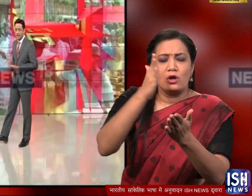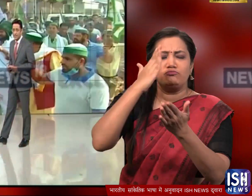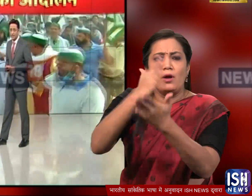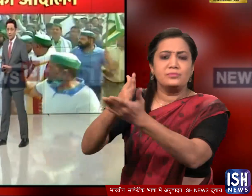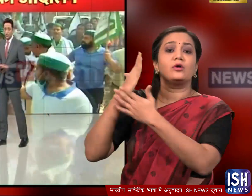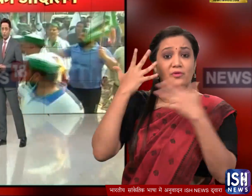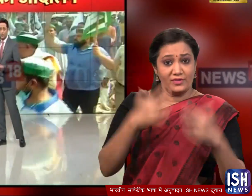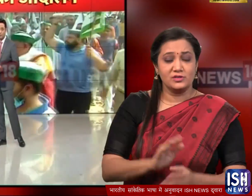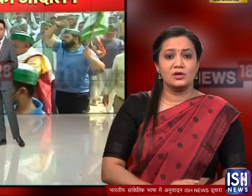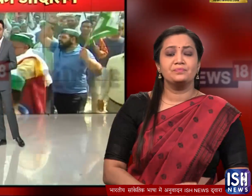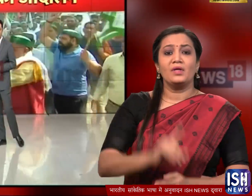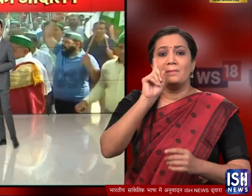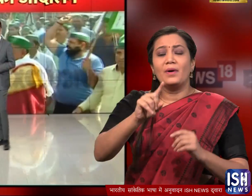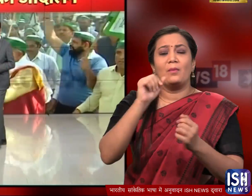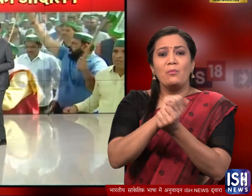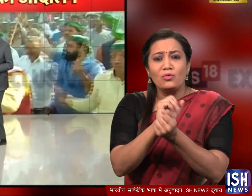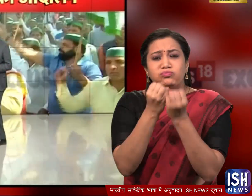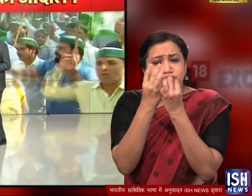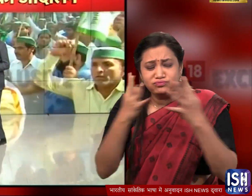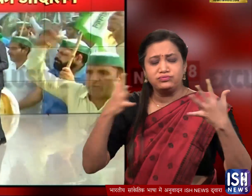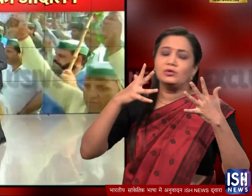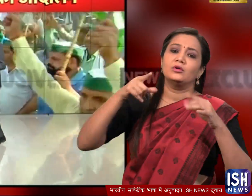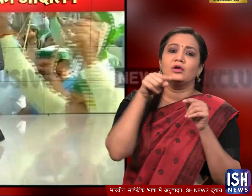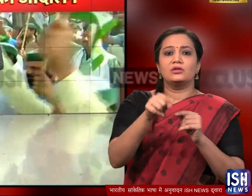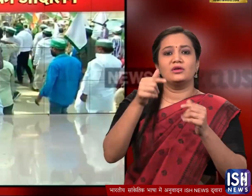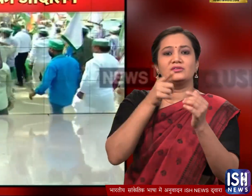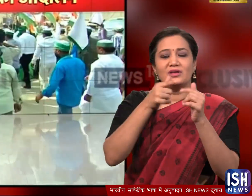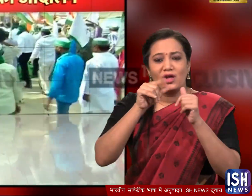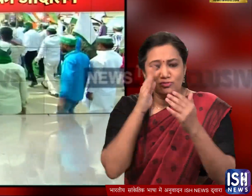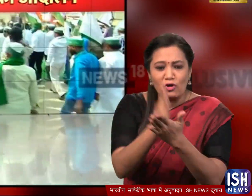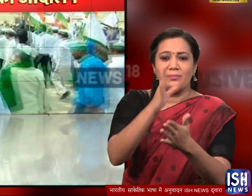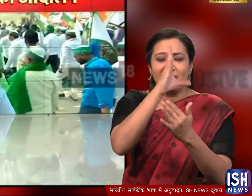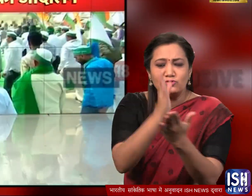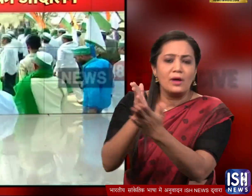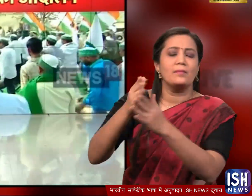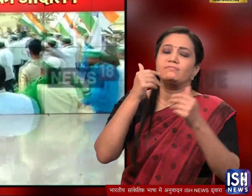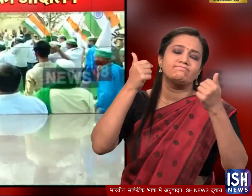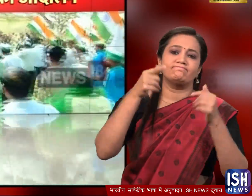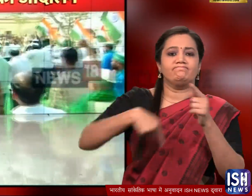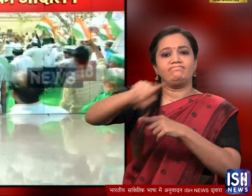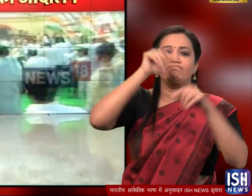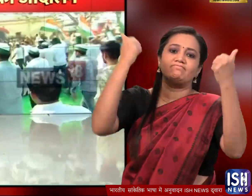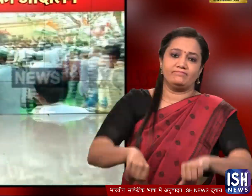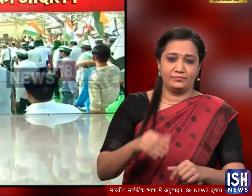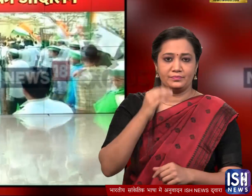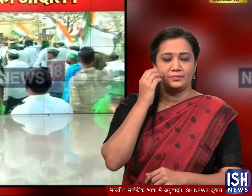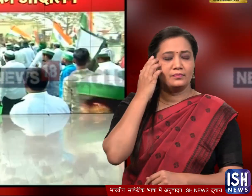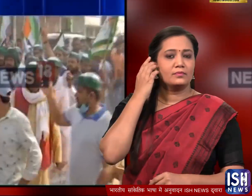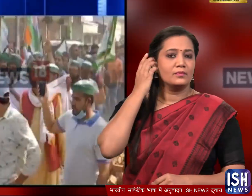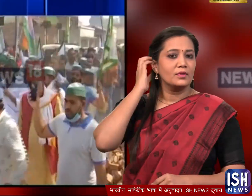की। हालांकि ज्यादातर जगहों पर पुलिस की भारी तैनाती कर दी गई, जिसकी वजह से ट्रेनों को रोकने की किसानों की कोशिश कामयाब नहीं हो